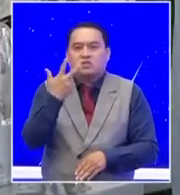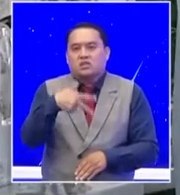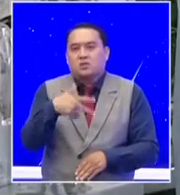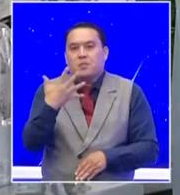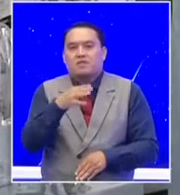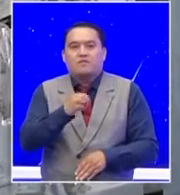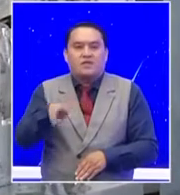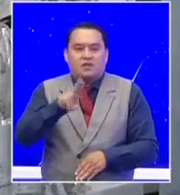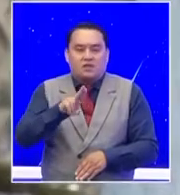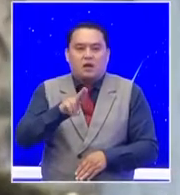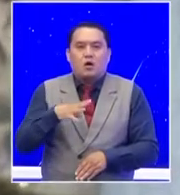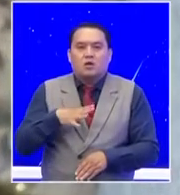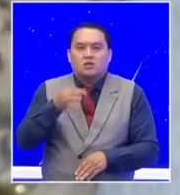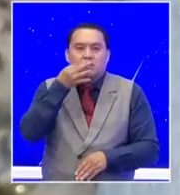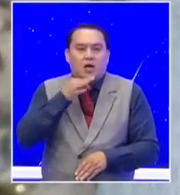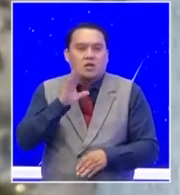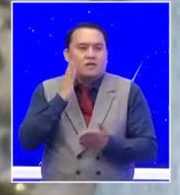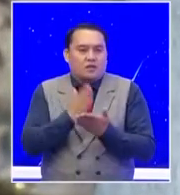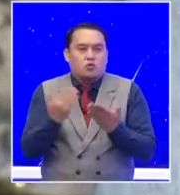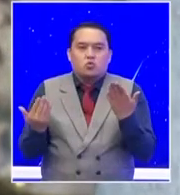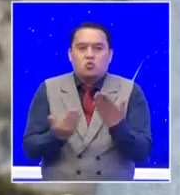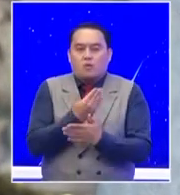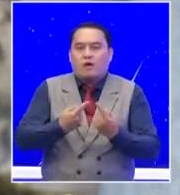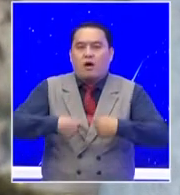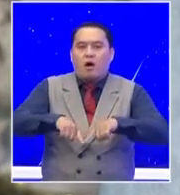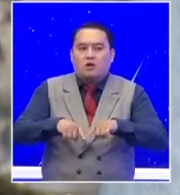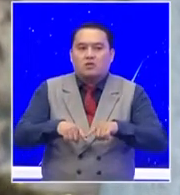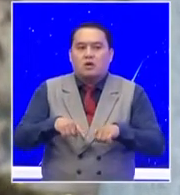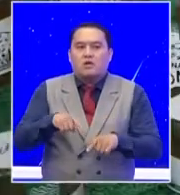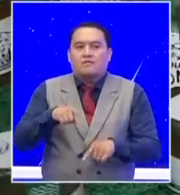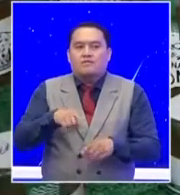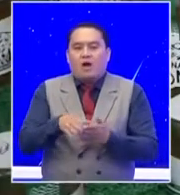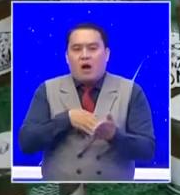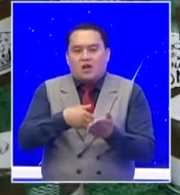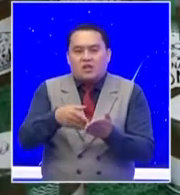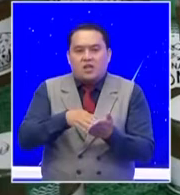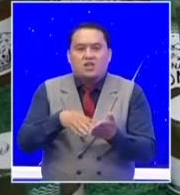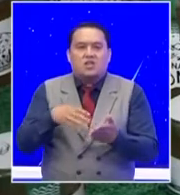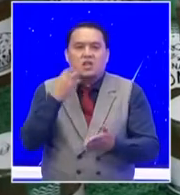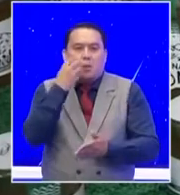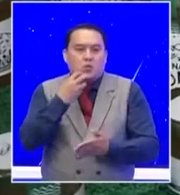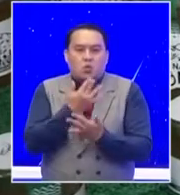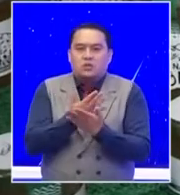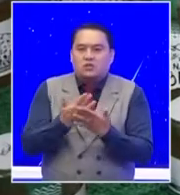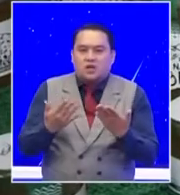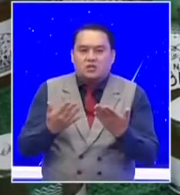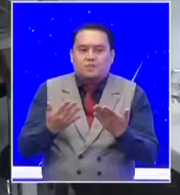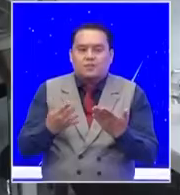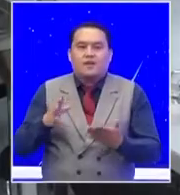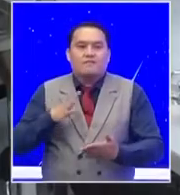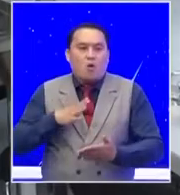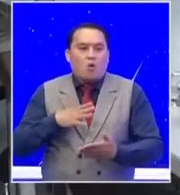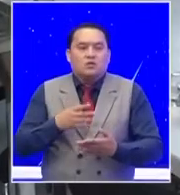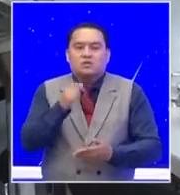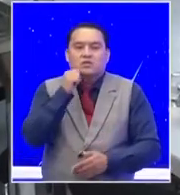35 видов его упаковки. Для сладкоежек есть и новинки – органический компот и варенье из диких яблок, малины, земляники и боярышника. К слову,